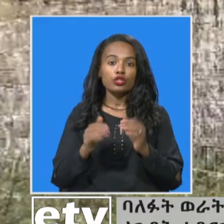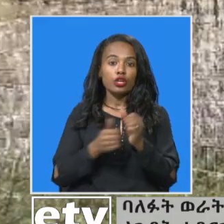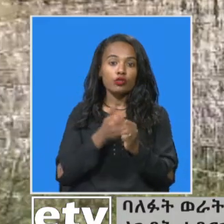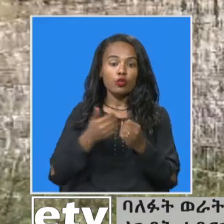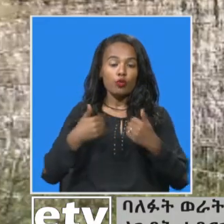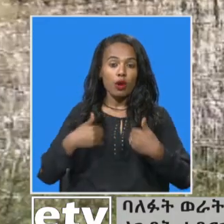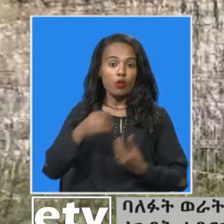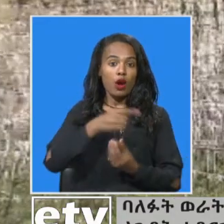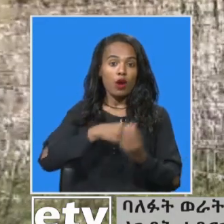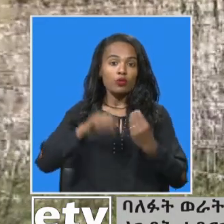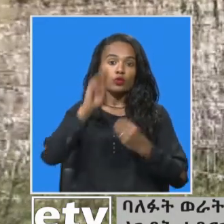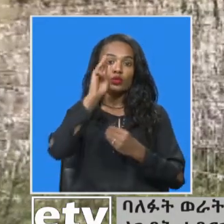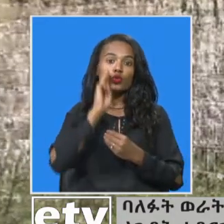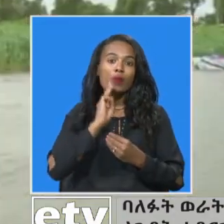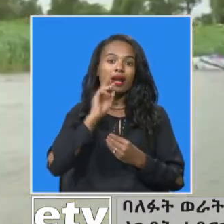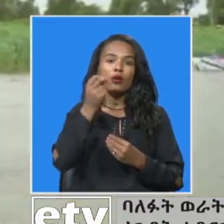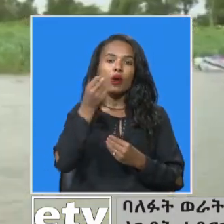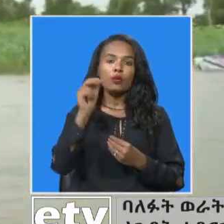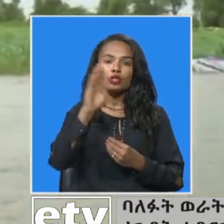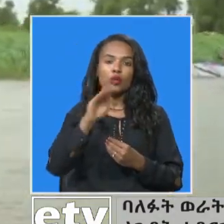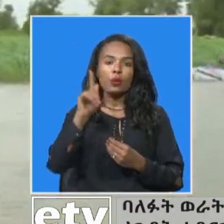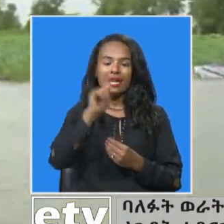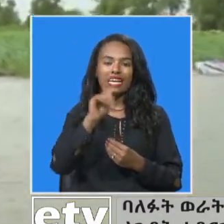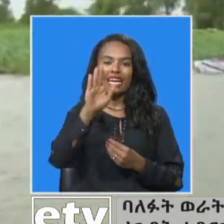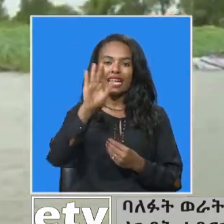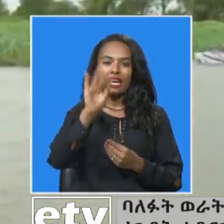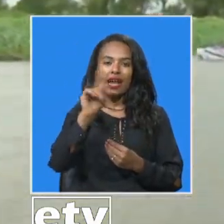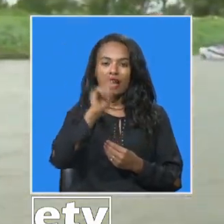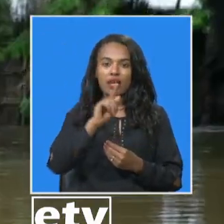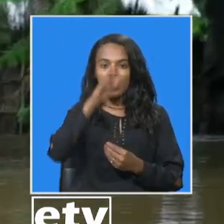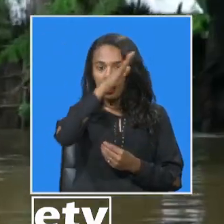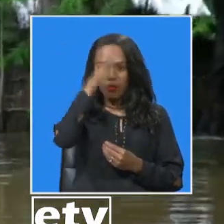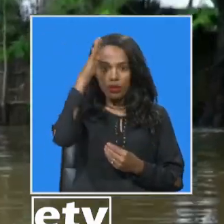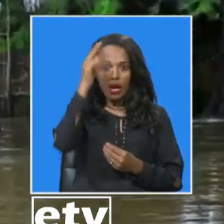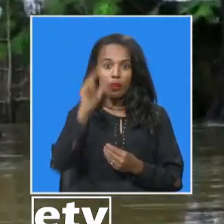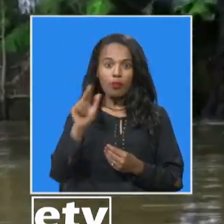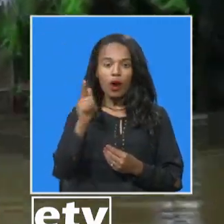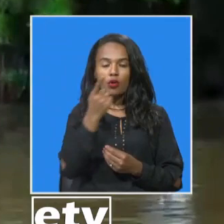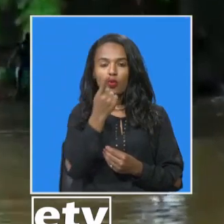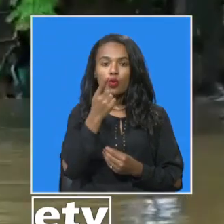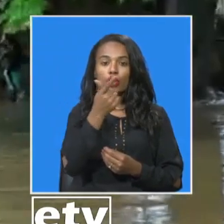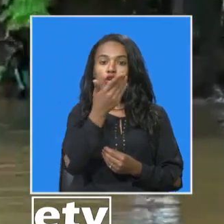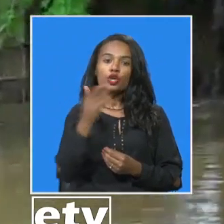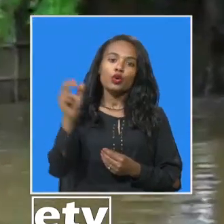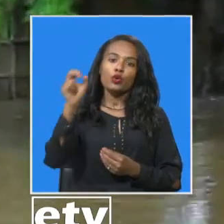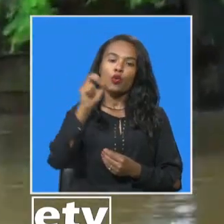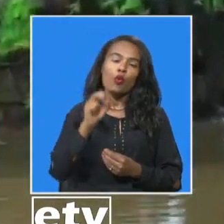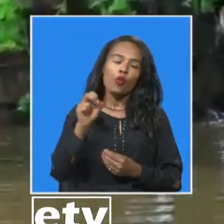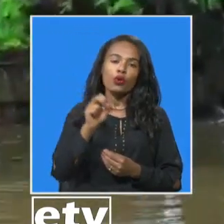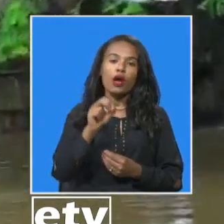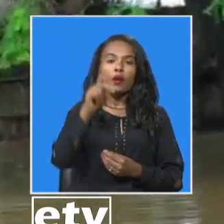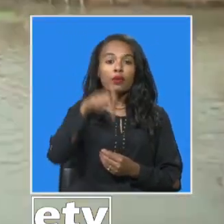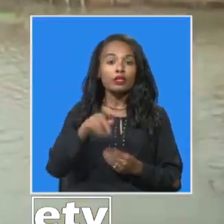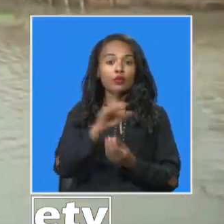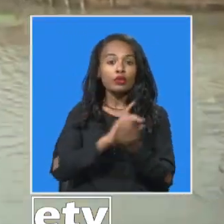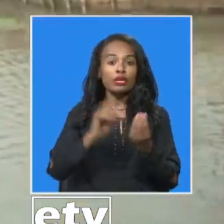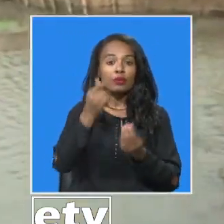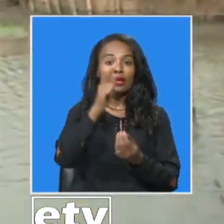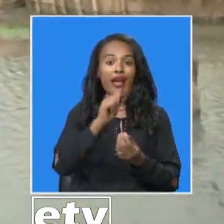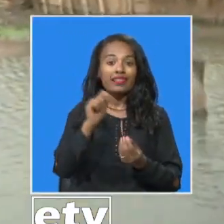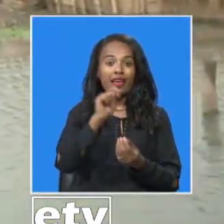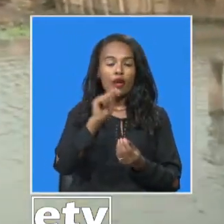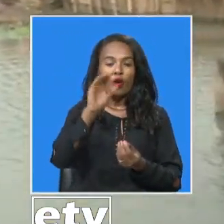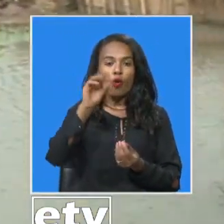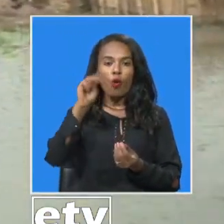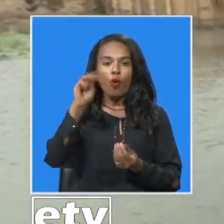ባሉ አካባቢዎች፣ በሶማሌ ዋቢሸበሌና ገናሌ ወንዞች፣ በጋምቤላ ባሮ፣ ጊሎ፣ አልዌሮ እና አኮቦ ወንዞች፣ በደቡብ ክልል የብላቴና ኦሞ